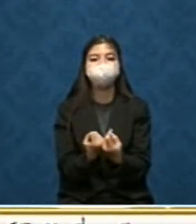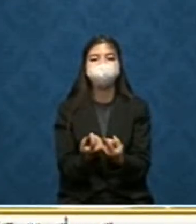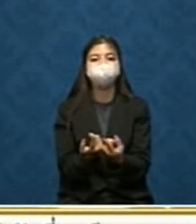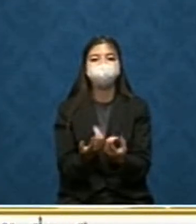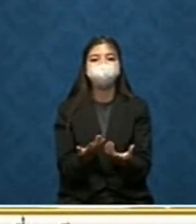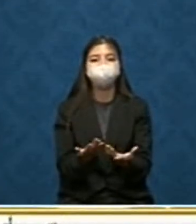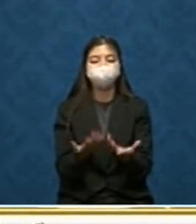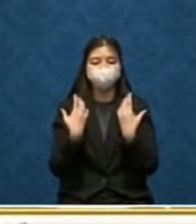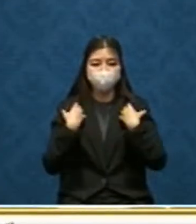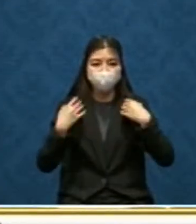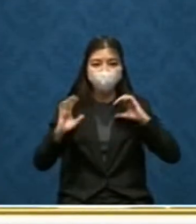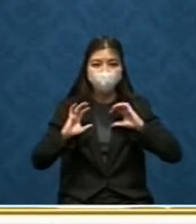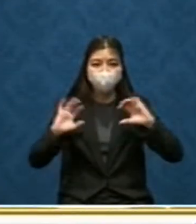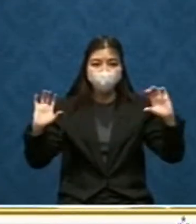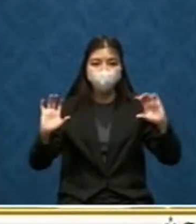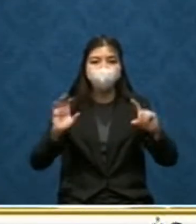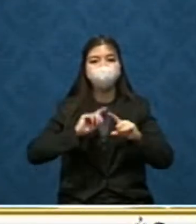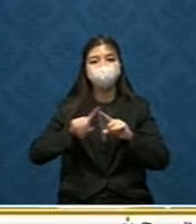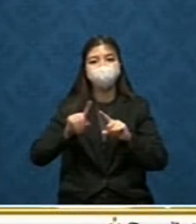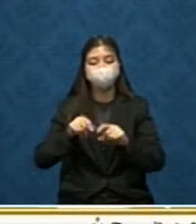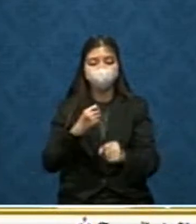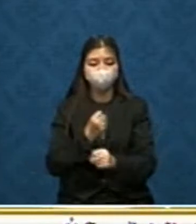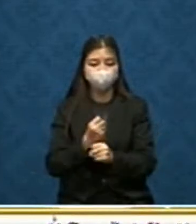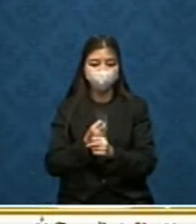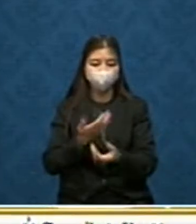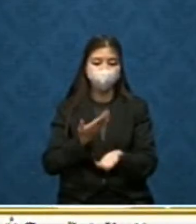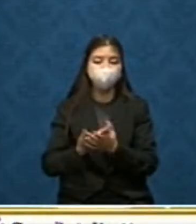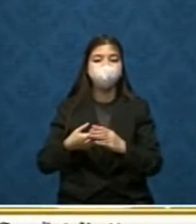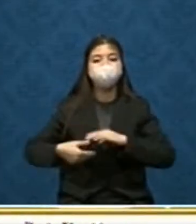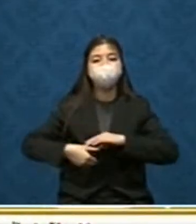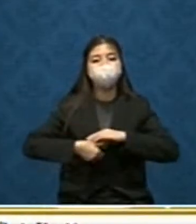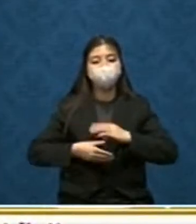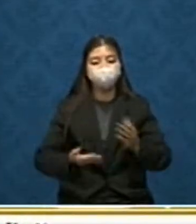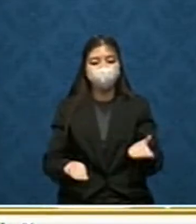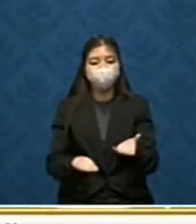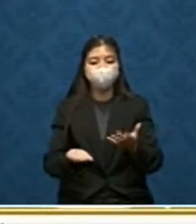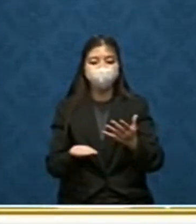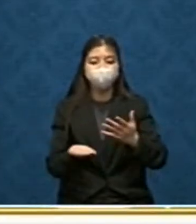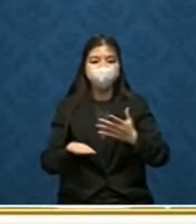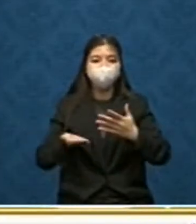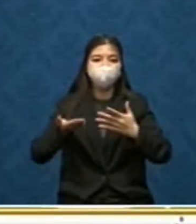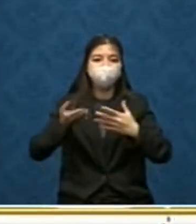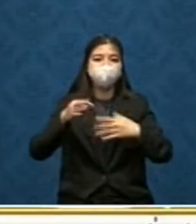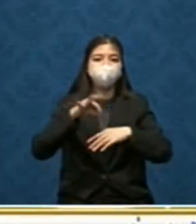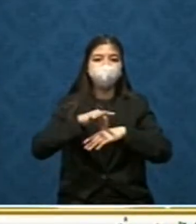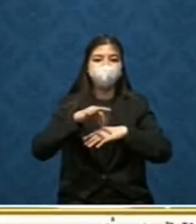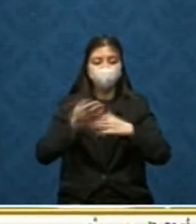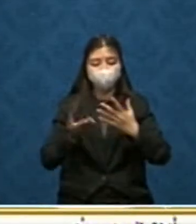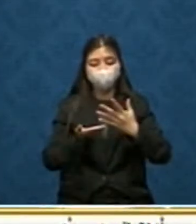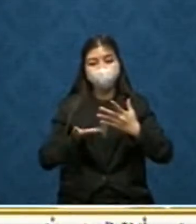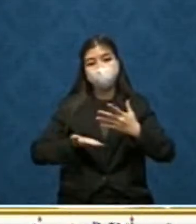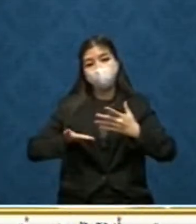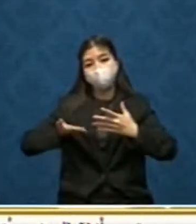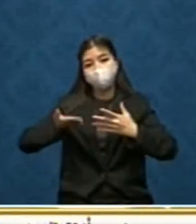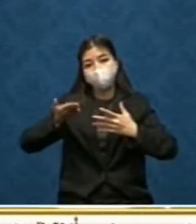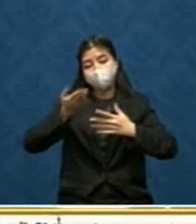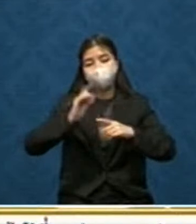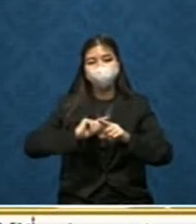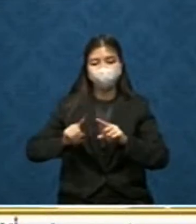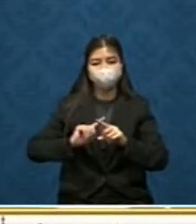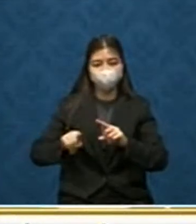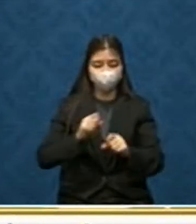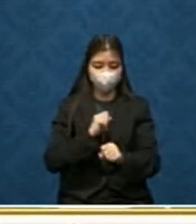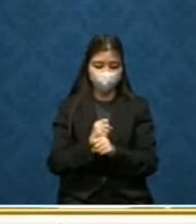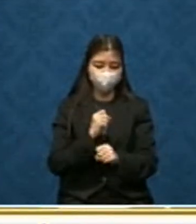มาจน electricเอาเงินยัดดันการเข้าสตารเนี่จากสาบไปหาสูงแล้วก็